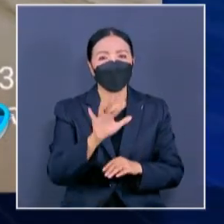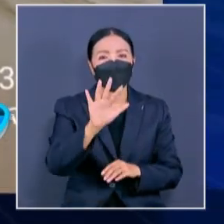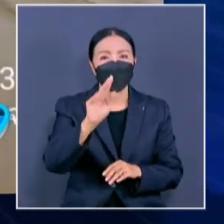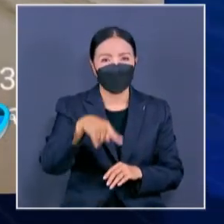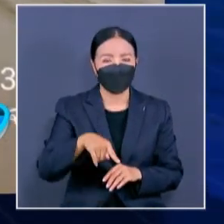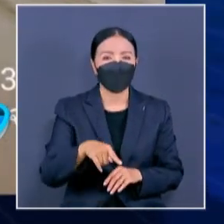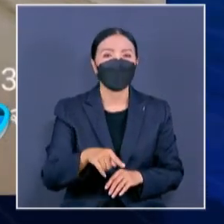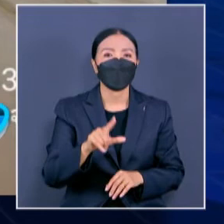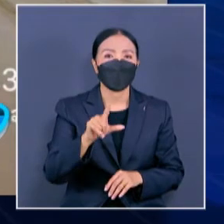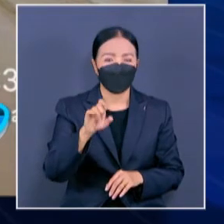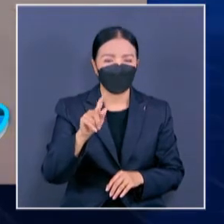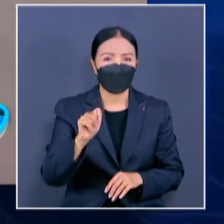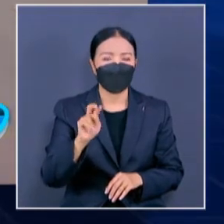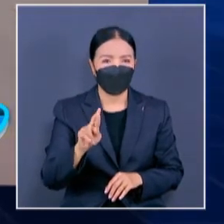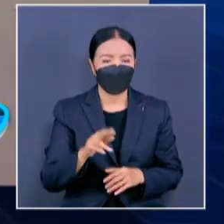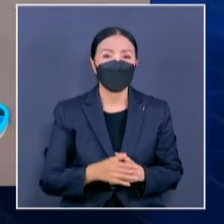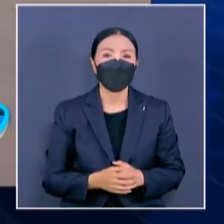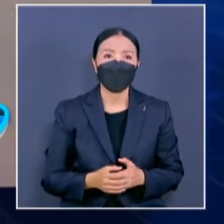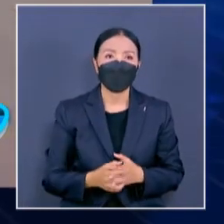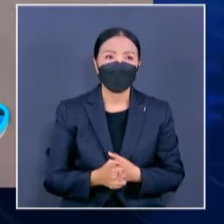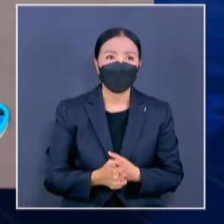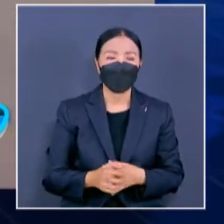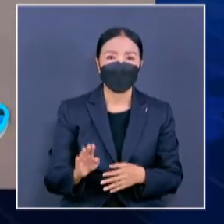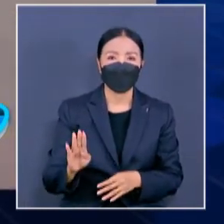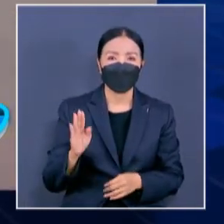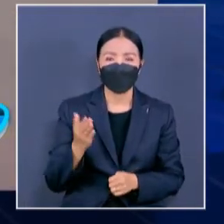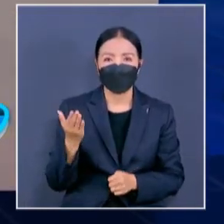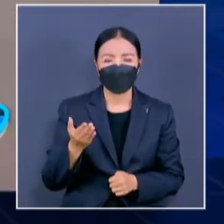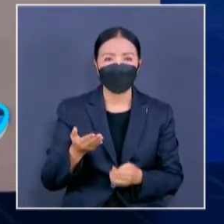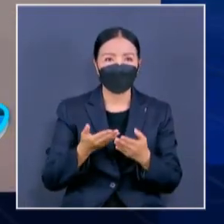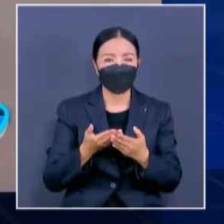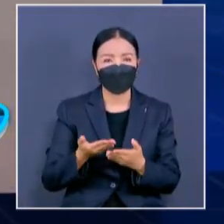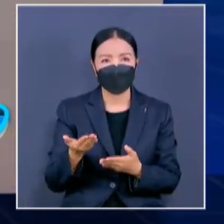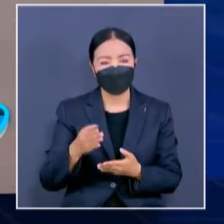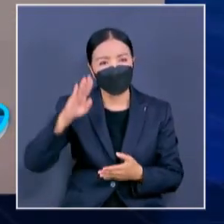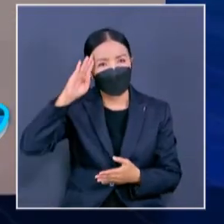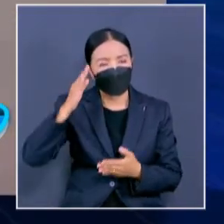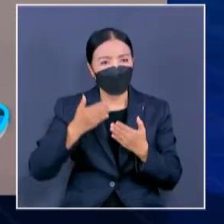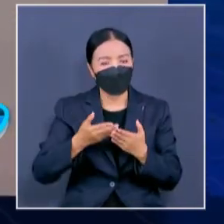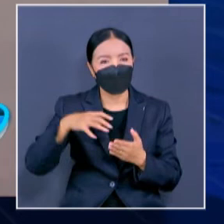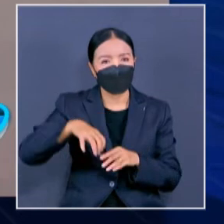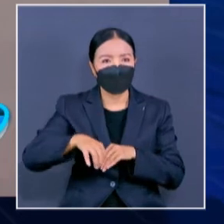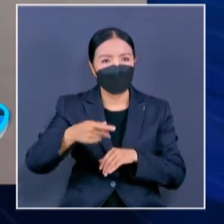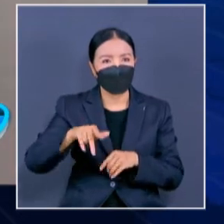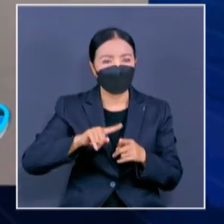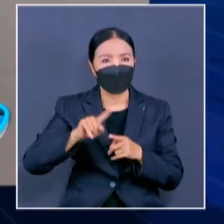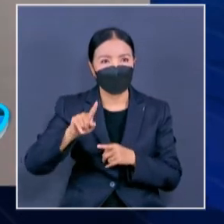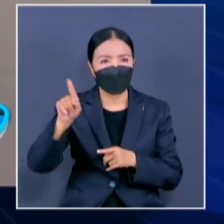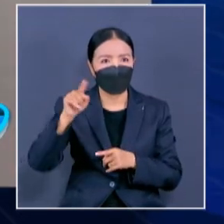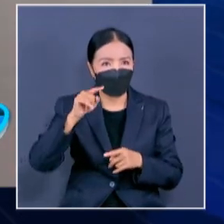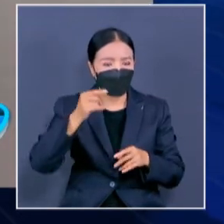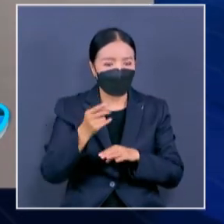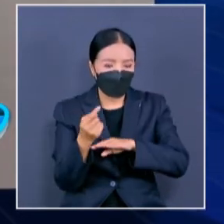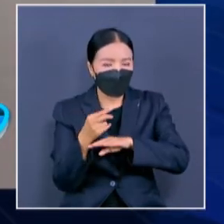5,000 ลิตรซึ่งเป็นน้ำมันค้างท่อซึ่งบริษัทขอกำลังทางเรือและทางอากาศจากกองทัพเรือภาคที่1 นะครับขึ้นบินลาดตระเวนตรวจคราบ